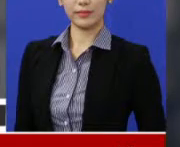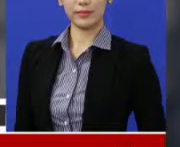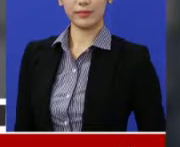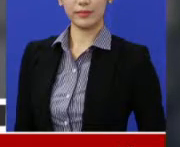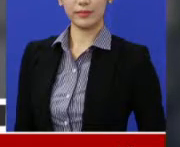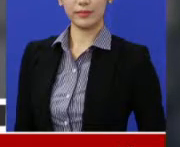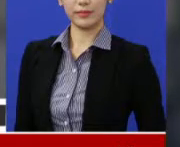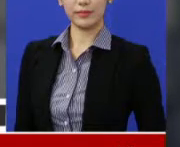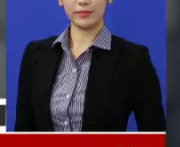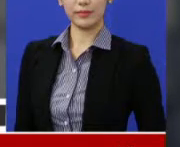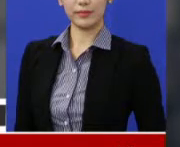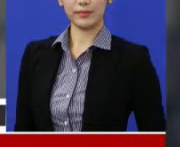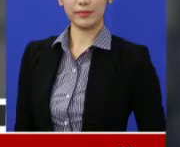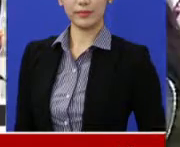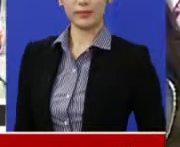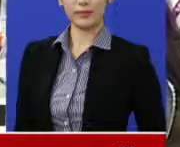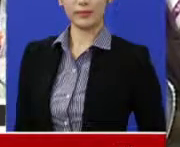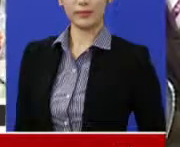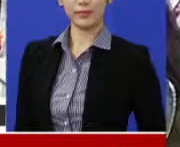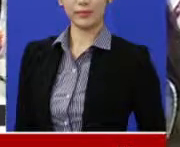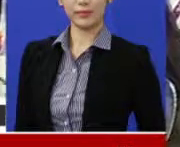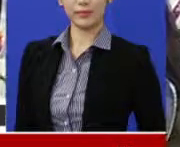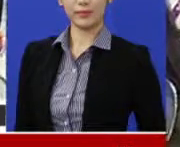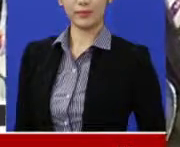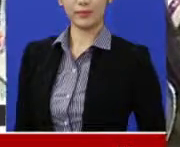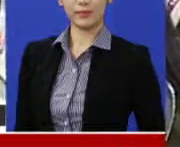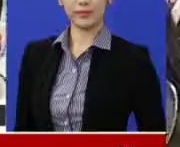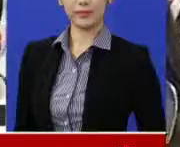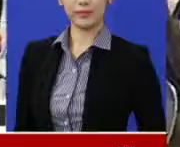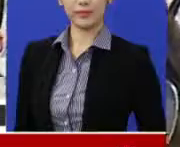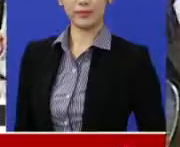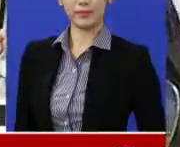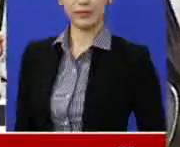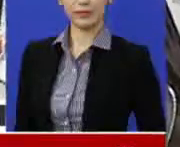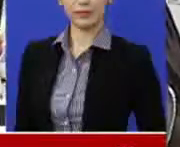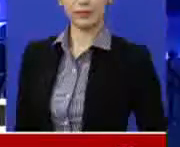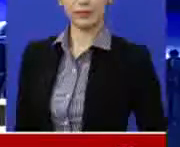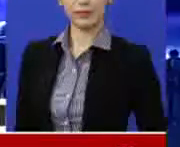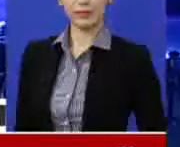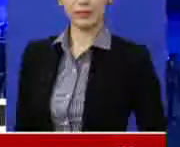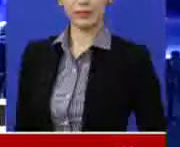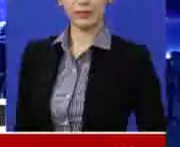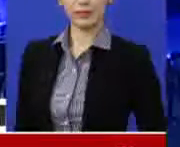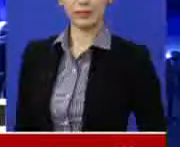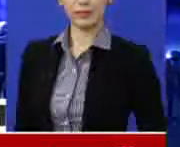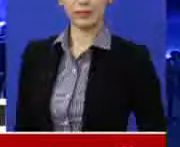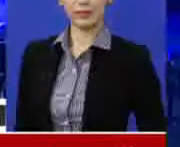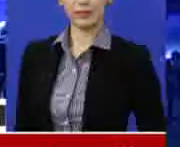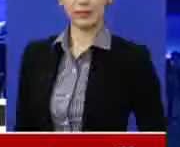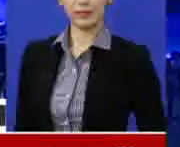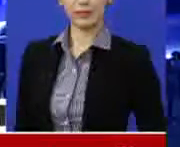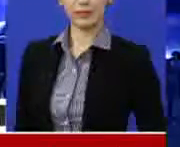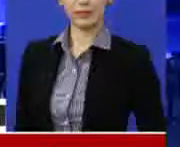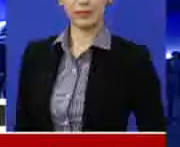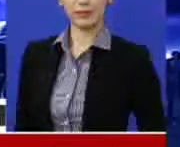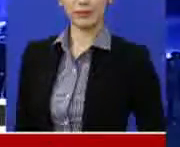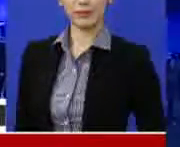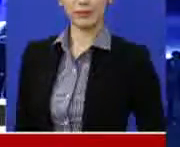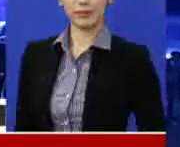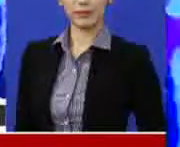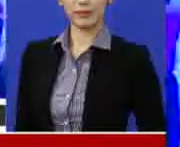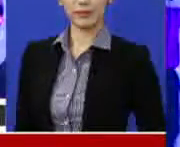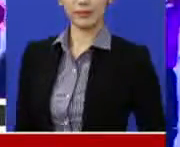가는 꿈 역시 성화의 불꽃을 따라 계속 이어지길 바란다고 밝혔습니다. 예. 다시 함께 가는 길이란 주제로